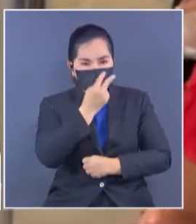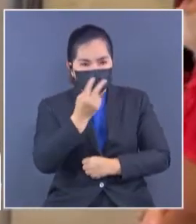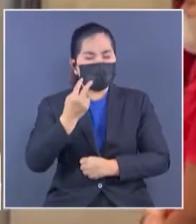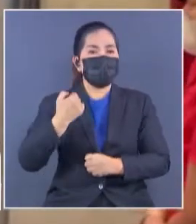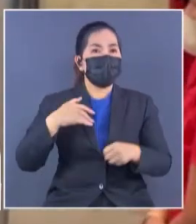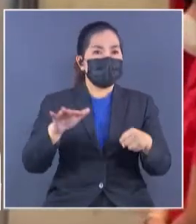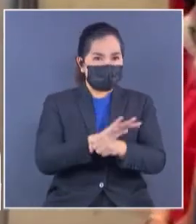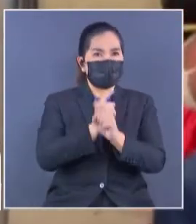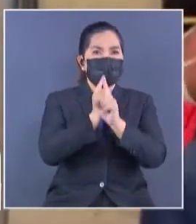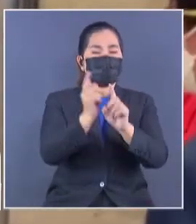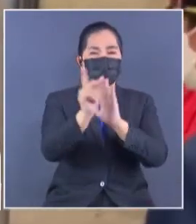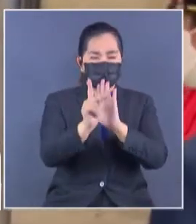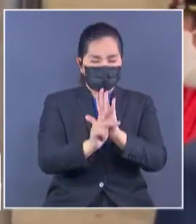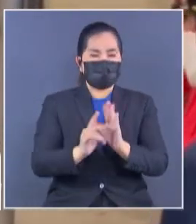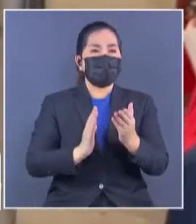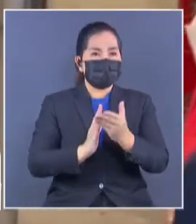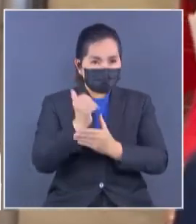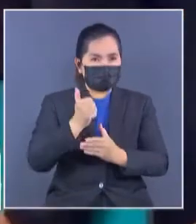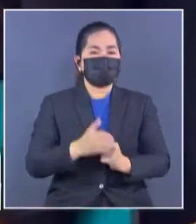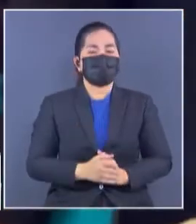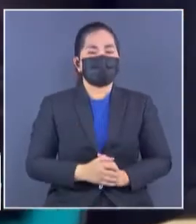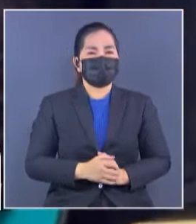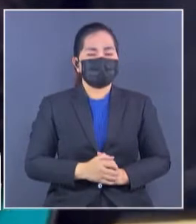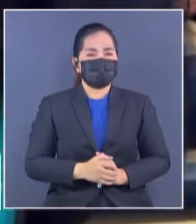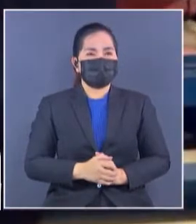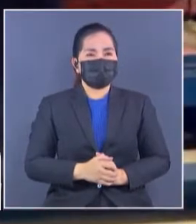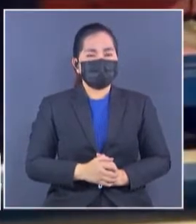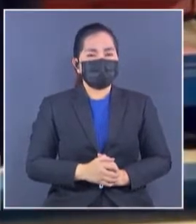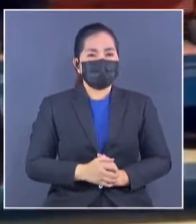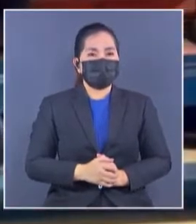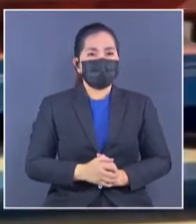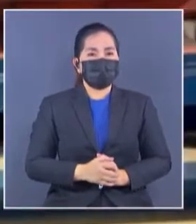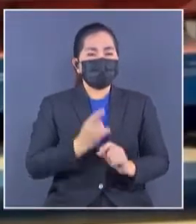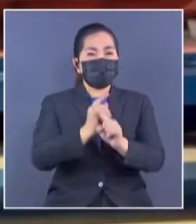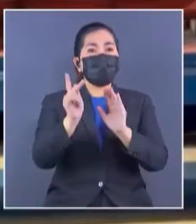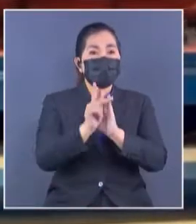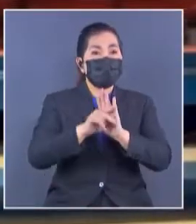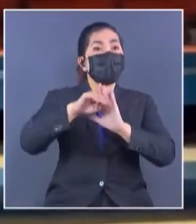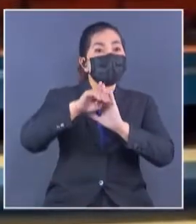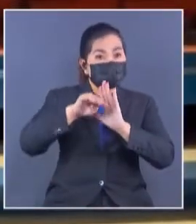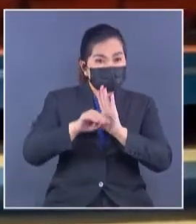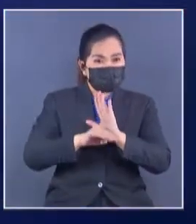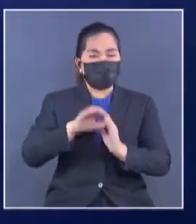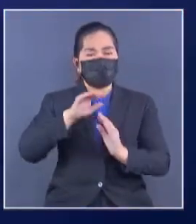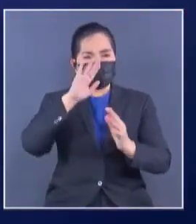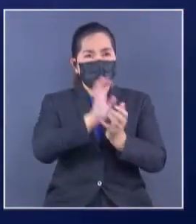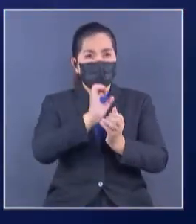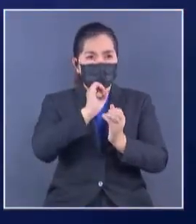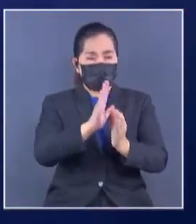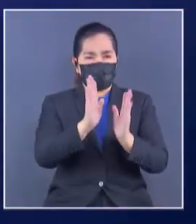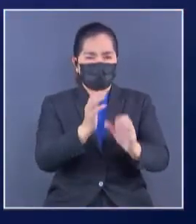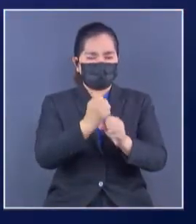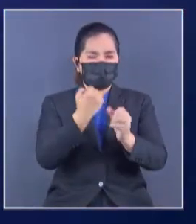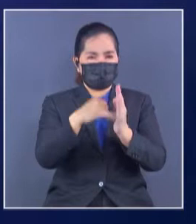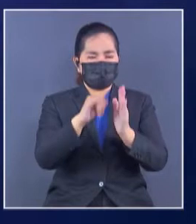ใบอนุญาตถูกต้องตามกฎหมายนะคะ ครับ แต่ในส่วนของคดีค่ะล่าสุดตำรวจแจ้งข้อกล่าวหาผู้ต้องหาทั้ง13